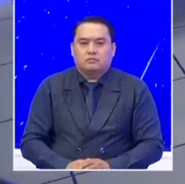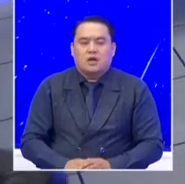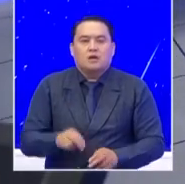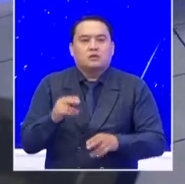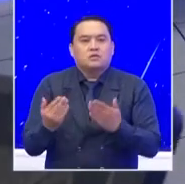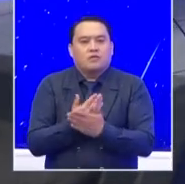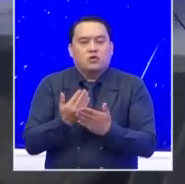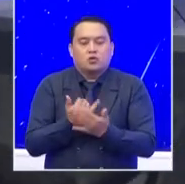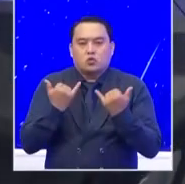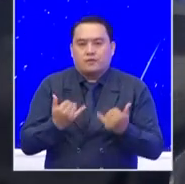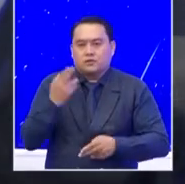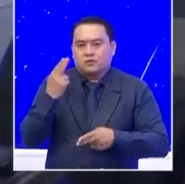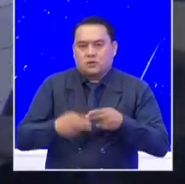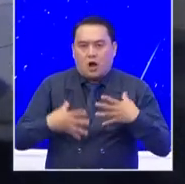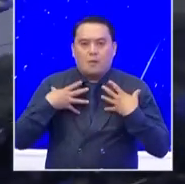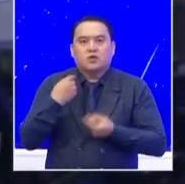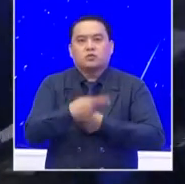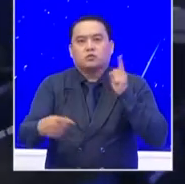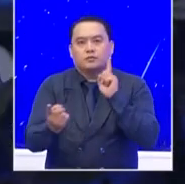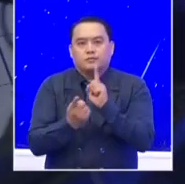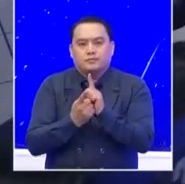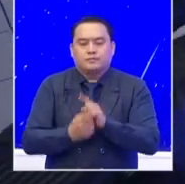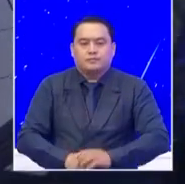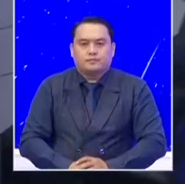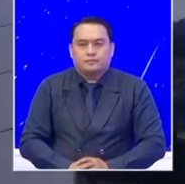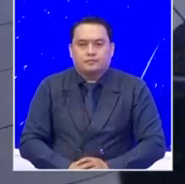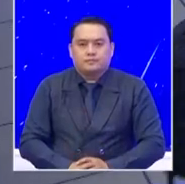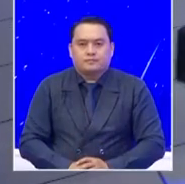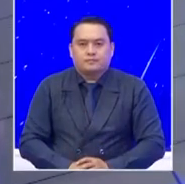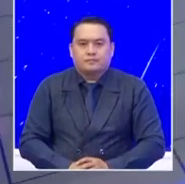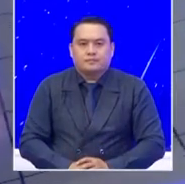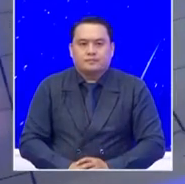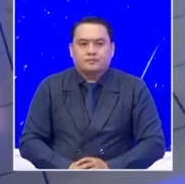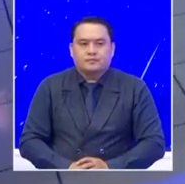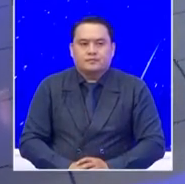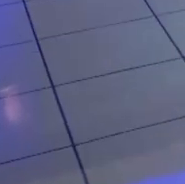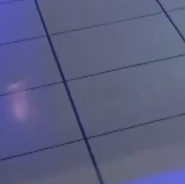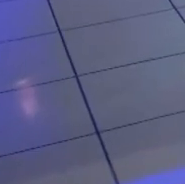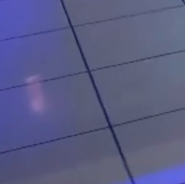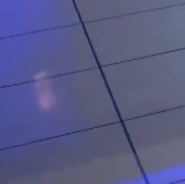Это была вся информация к этому часу. Спасибо за внимание. Встретимся завтра в это же время. До свидания.